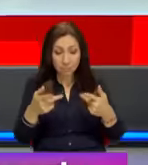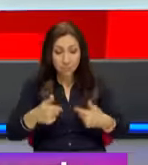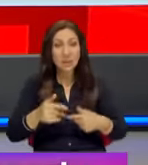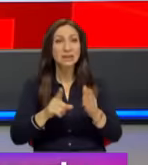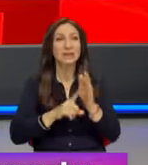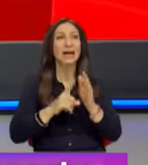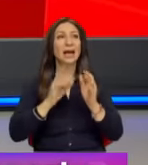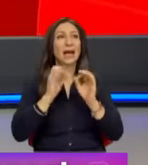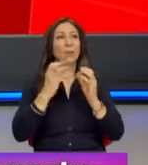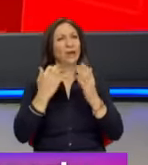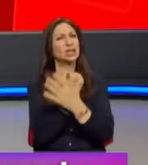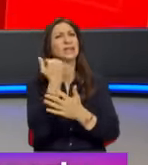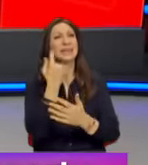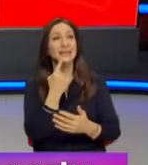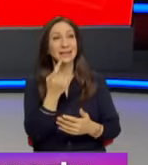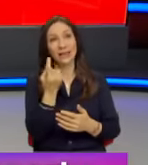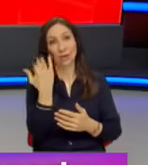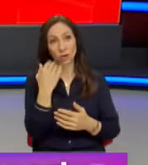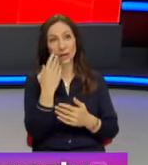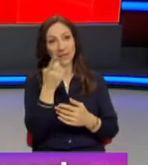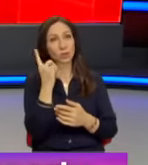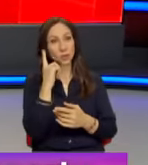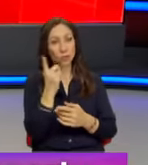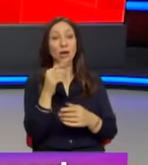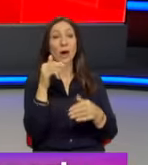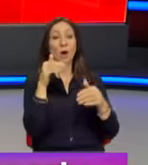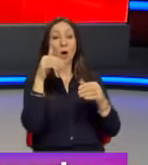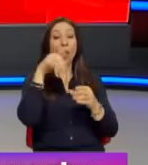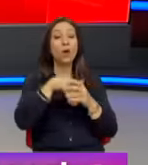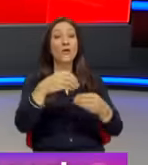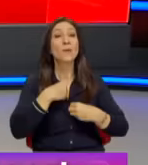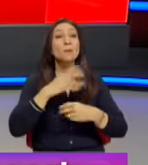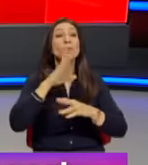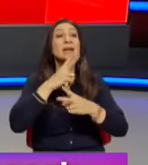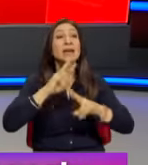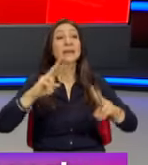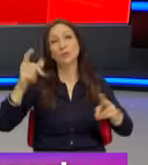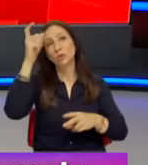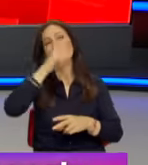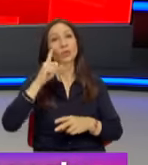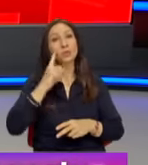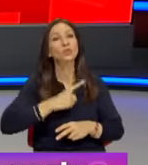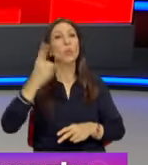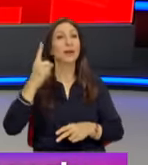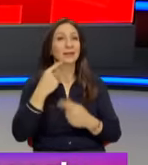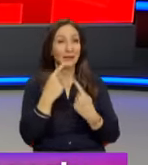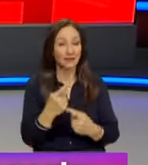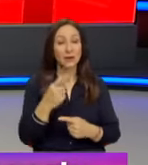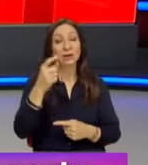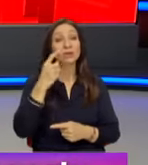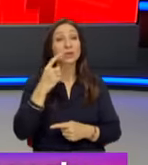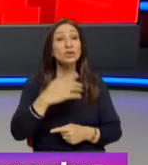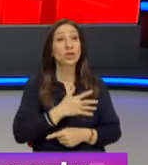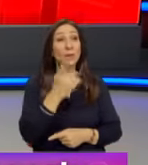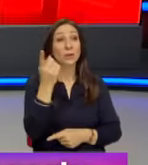zafer konuşmasını yaptı. Az önce sizler de duydunuz. Seçmen bütün renklerimizde Türkiye Cumhuriyeti dedi. Cumhuriyet Halk Partisi